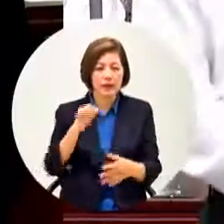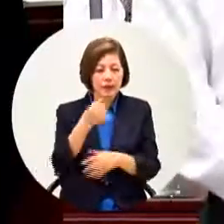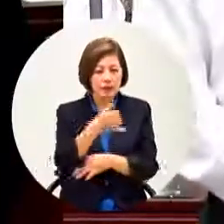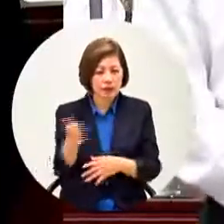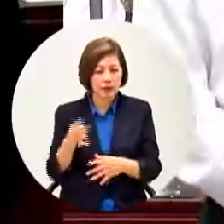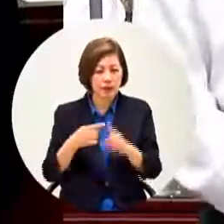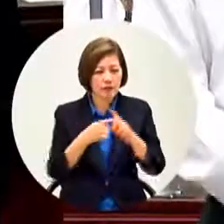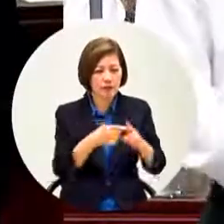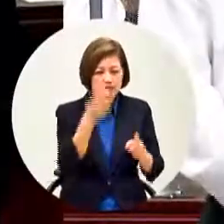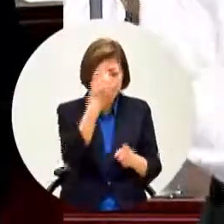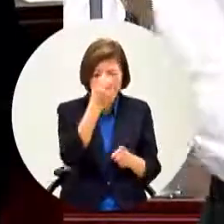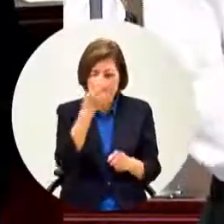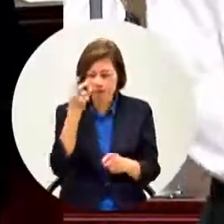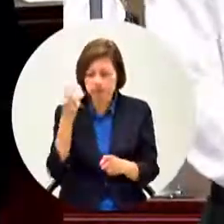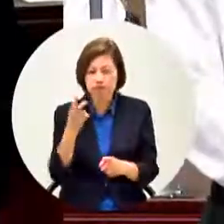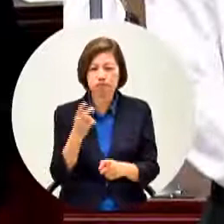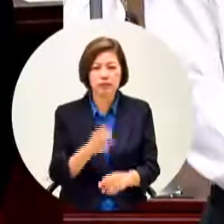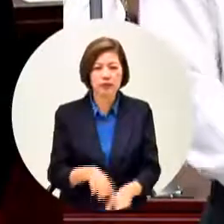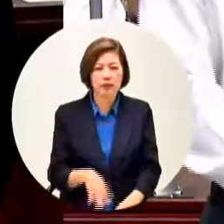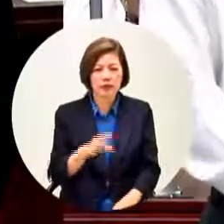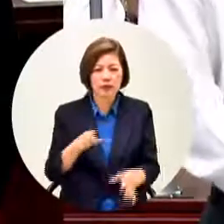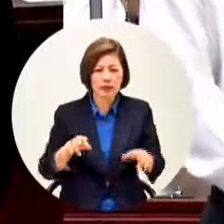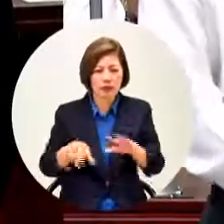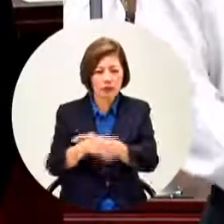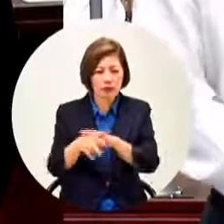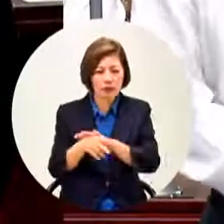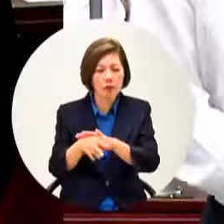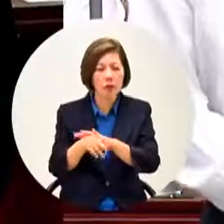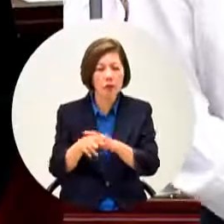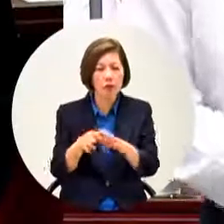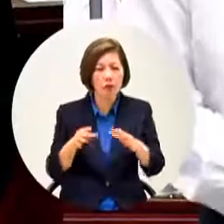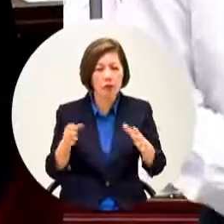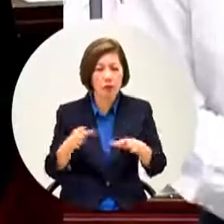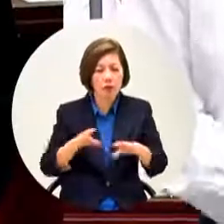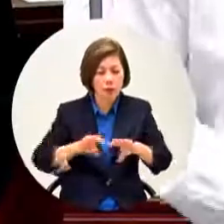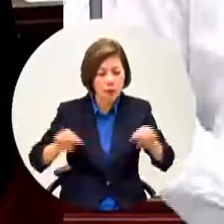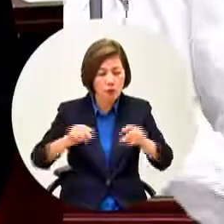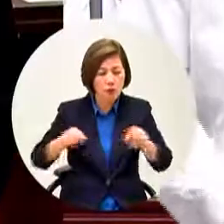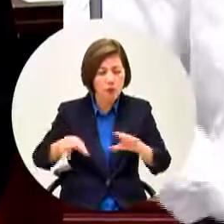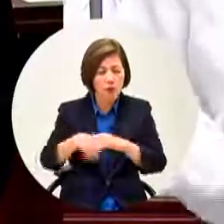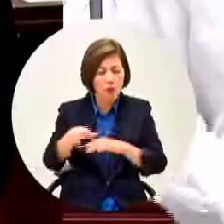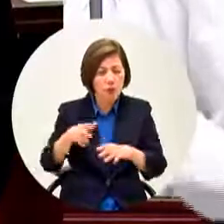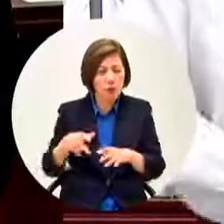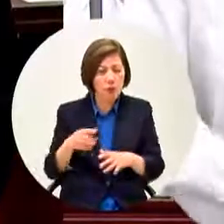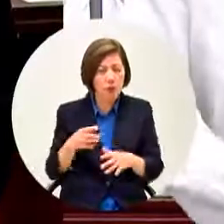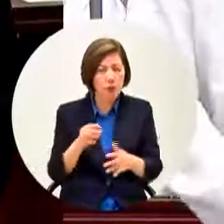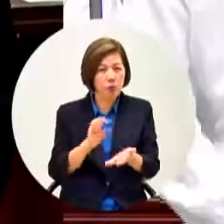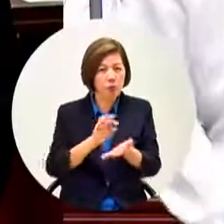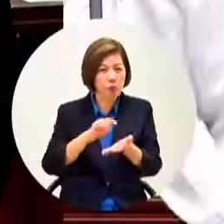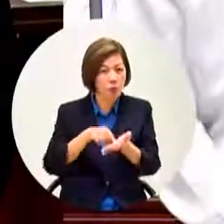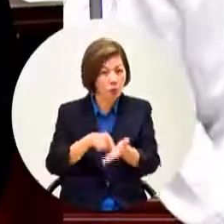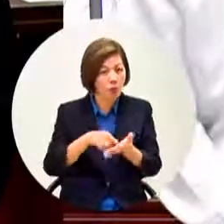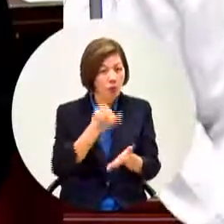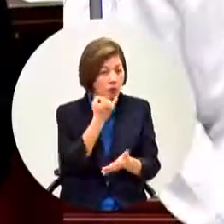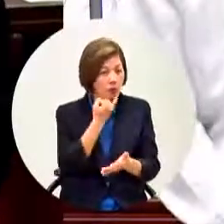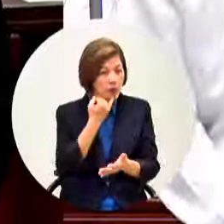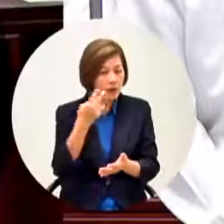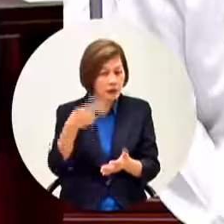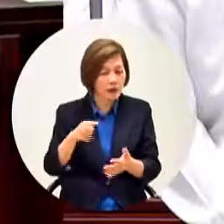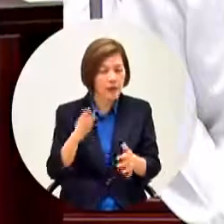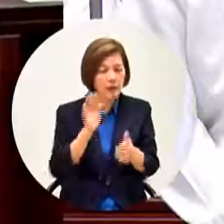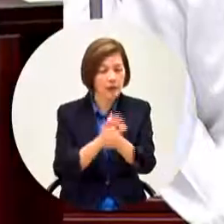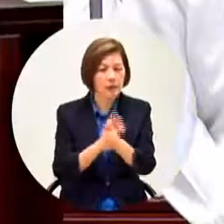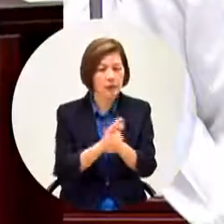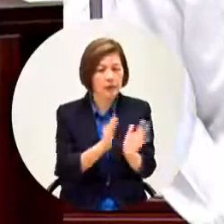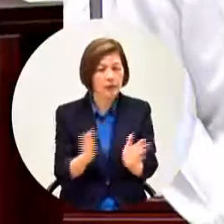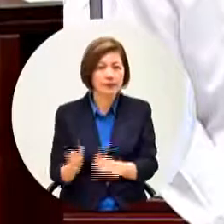到现场去看看还有哪一些空间还是低度比较低度使用的，可以的话那我们再来想想看怎么样来做处理。